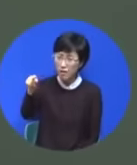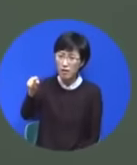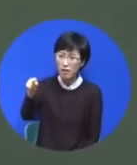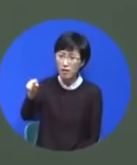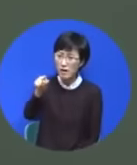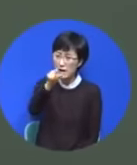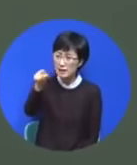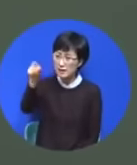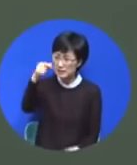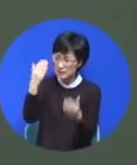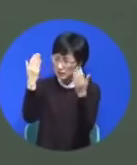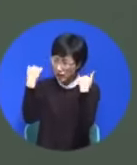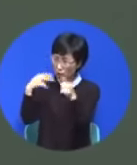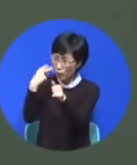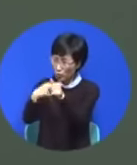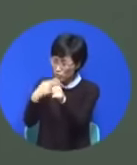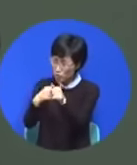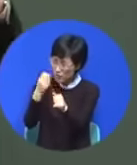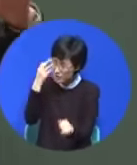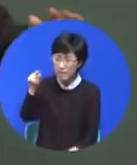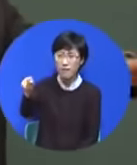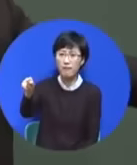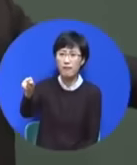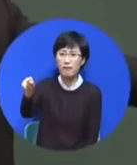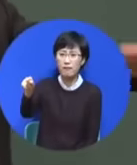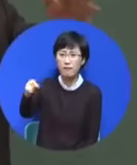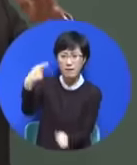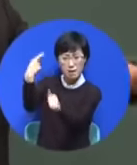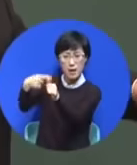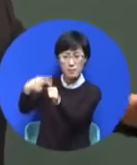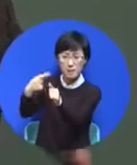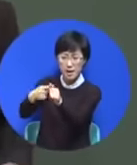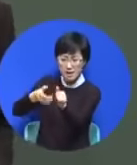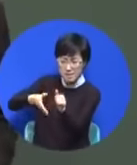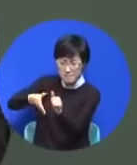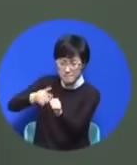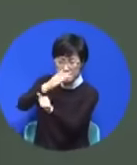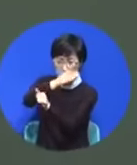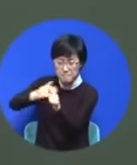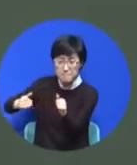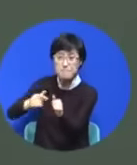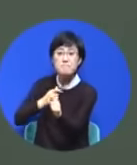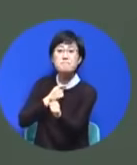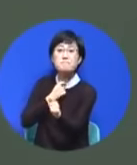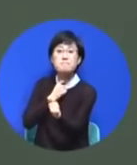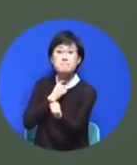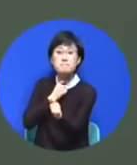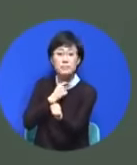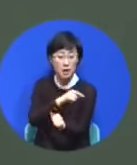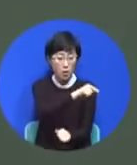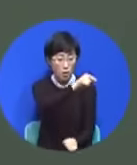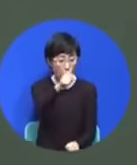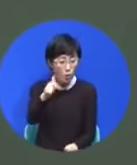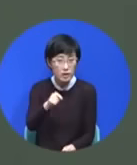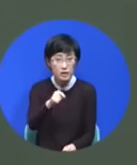말 그러니까 그 교수를 자르려고 하니까 학생들이